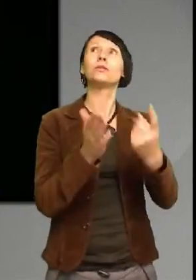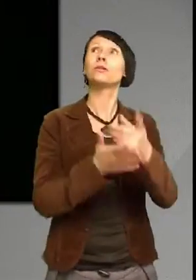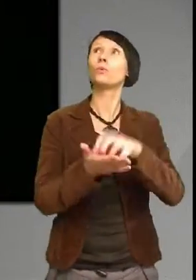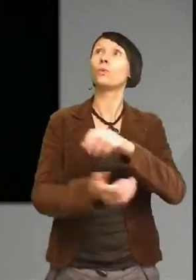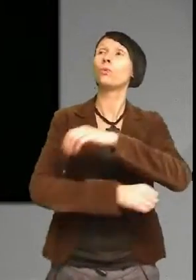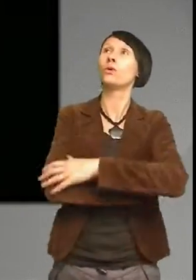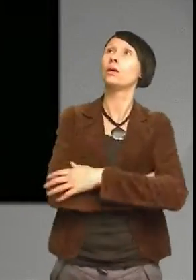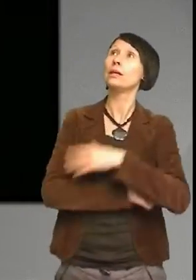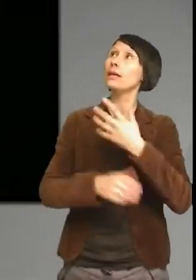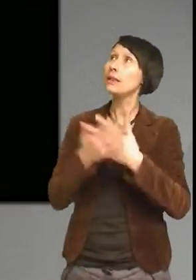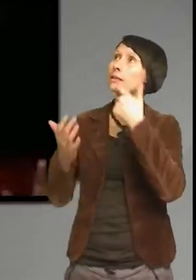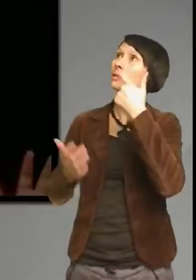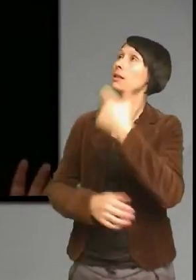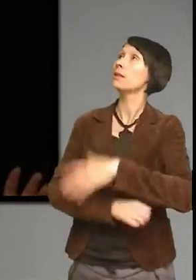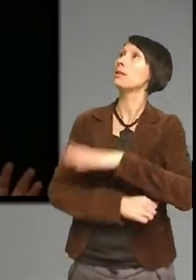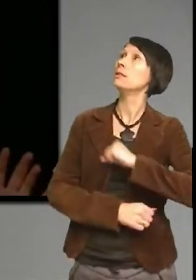för guds skull, skratta inte.